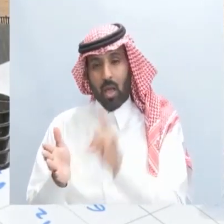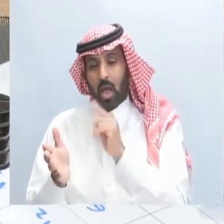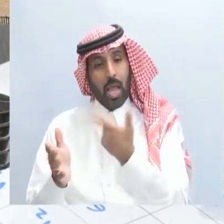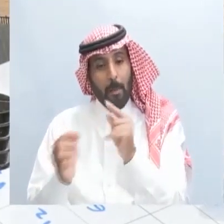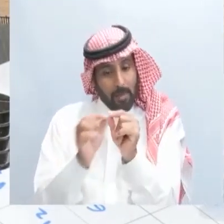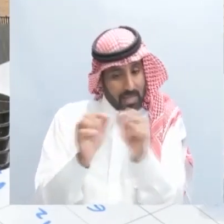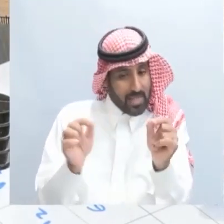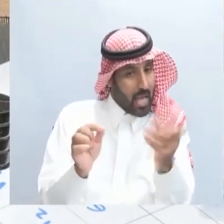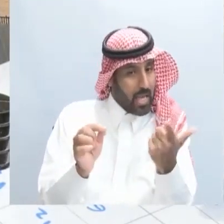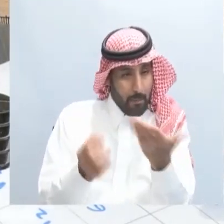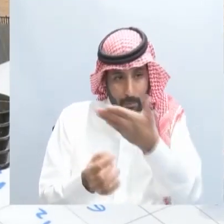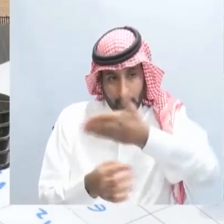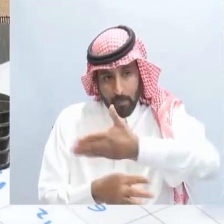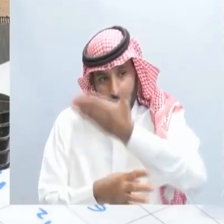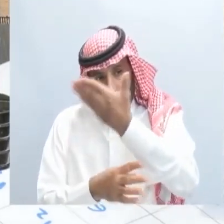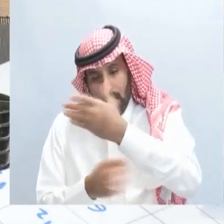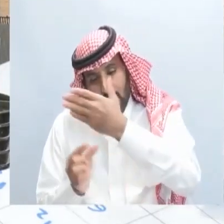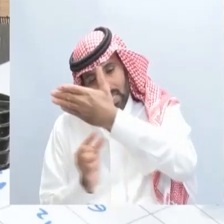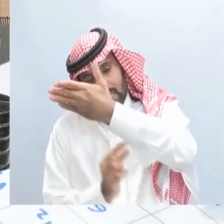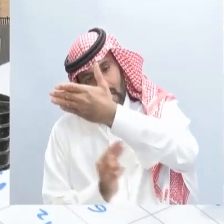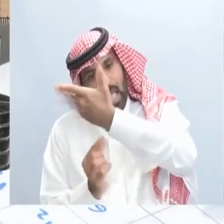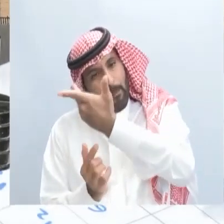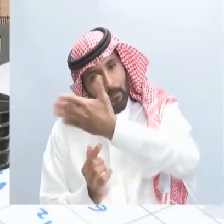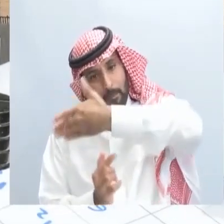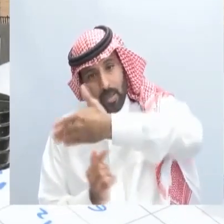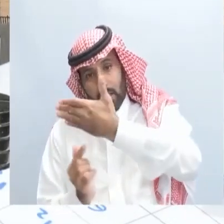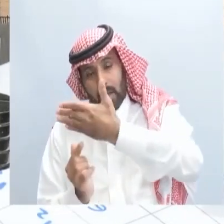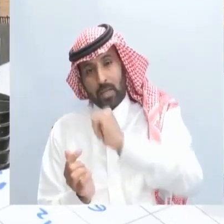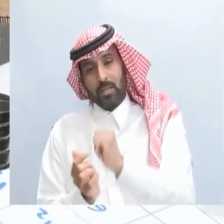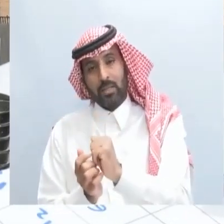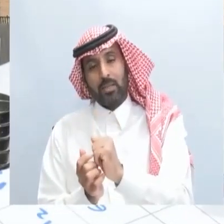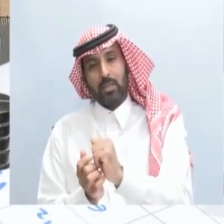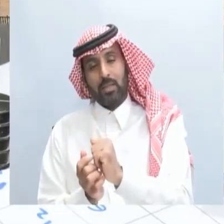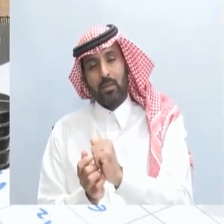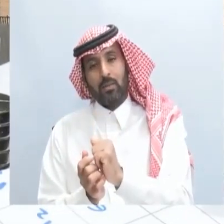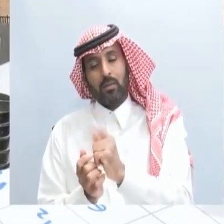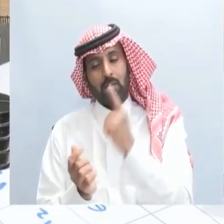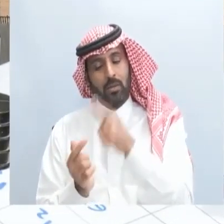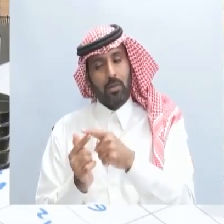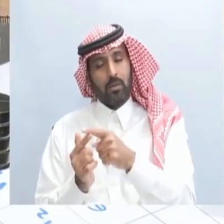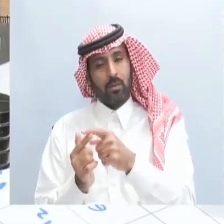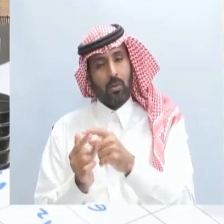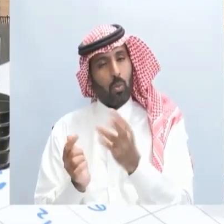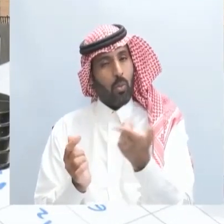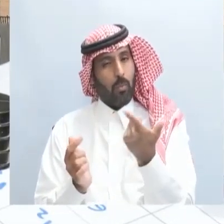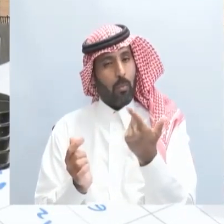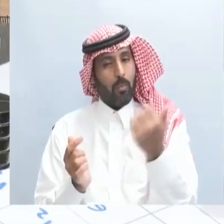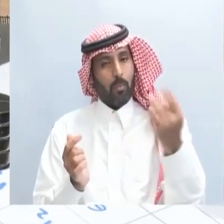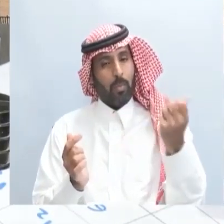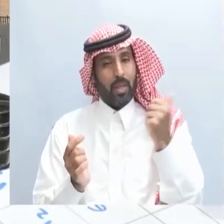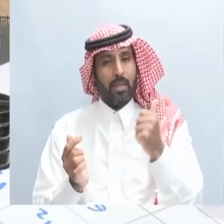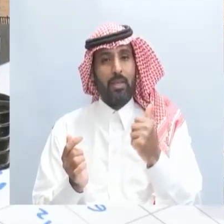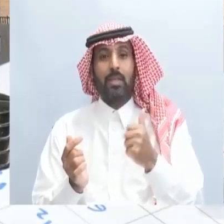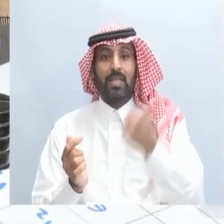كم اتزنت عند اي رقم اتزنت سنلاحظ انها اتزنت عند الرقم ماذا عند الرقم